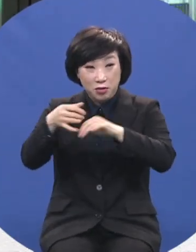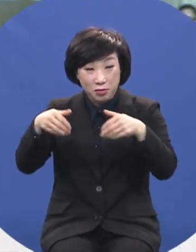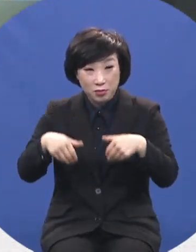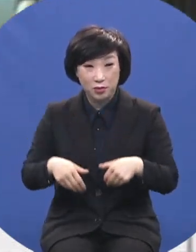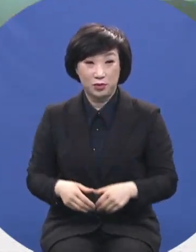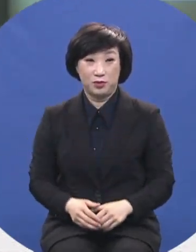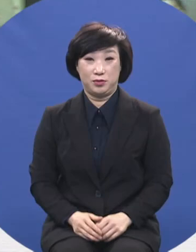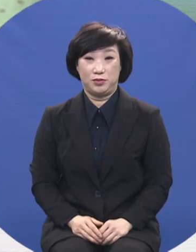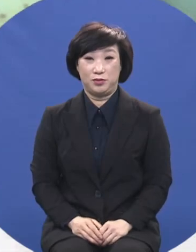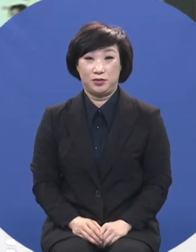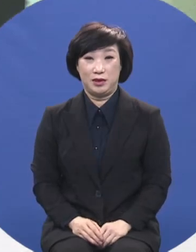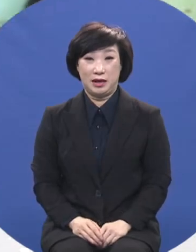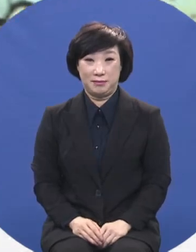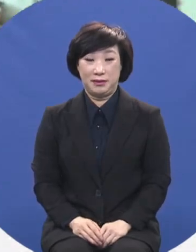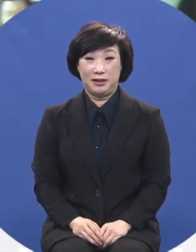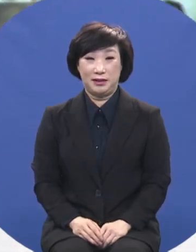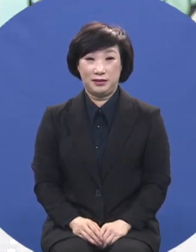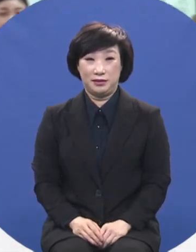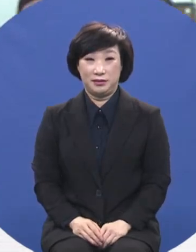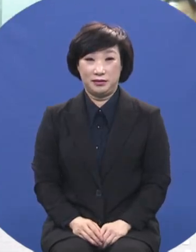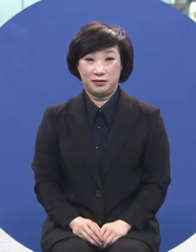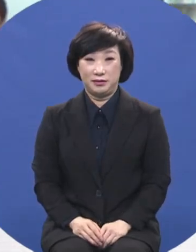말이요.